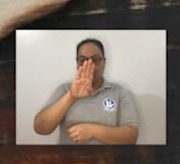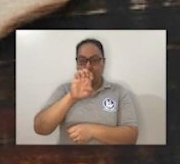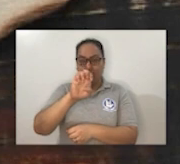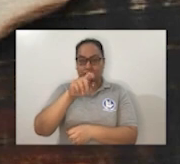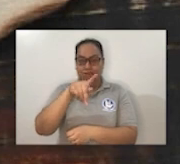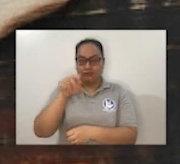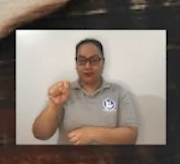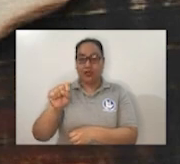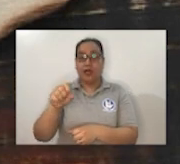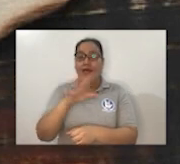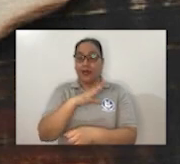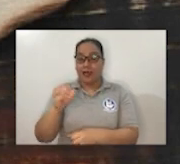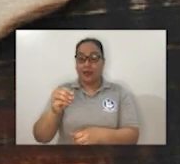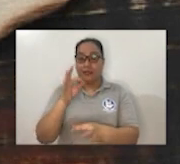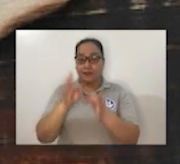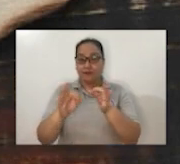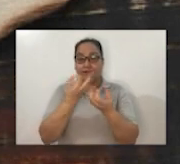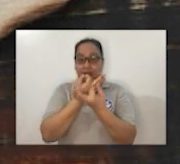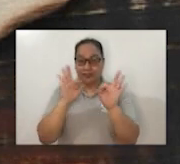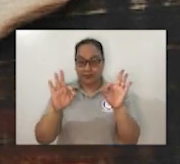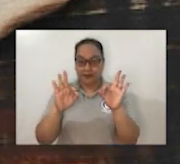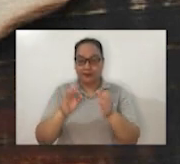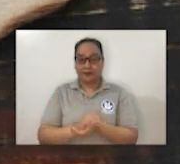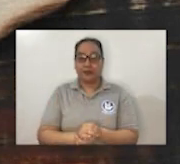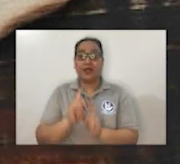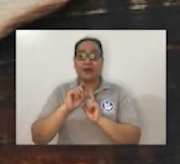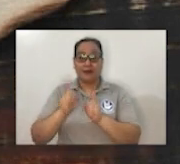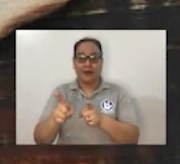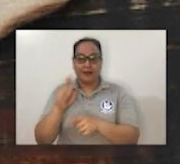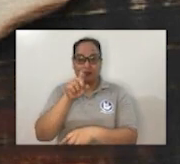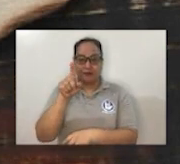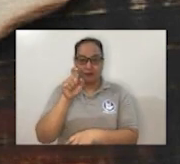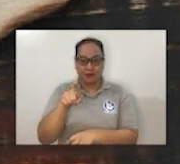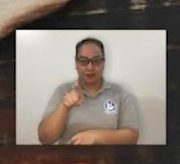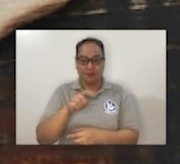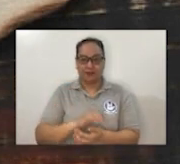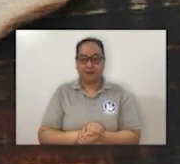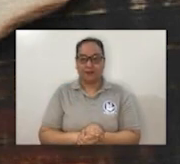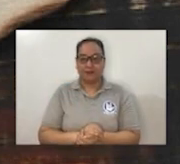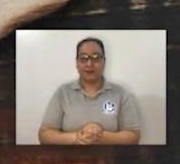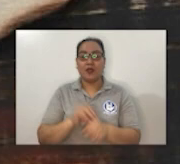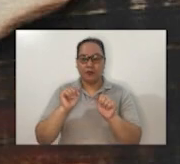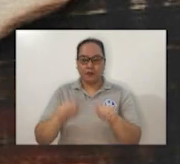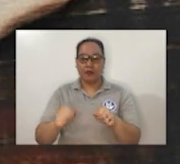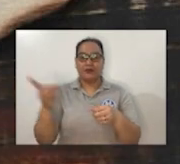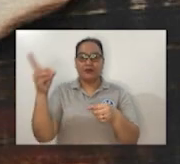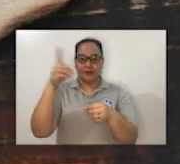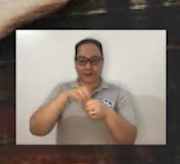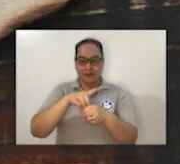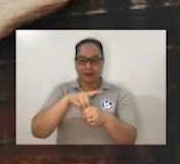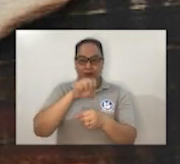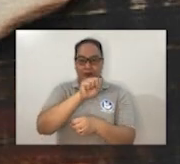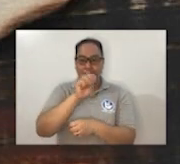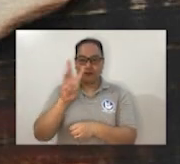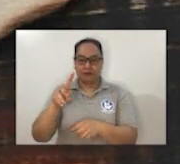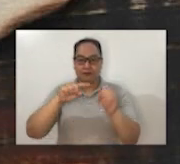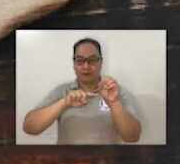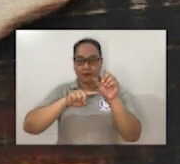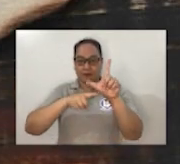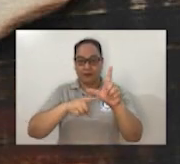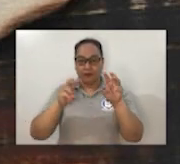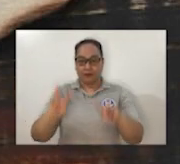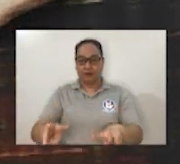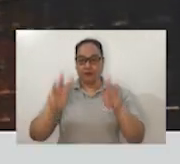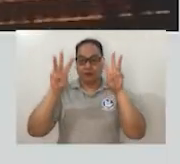ito. I will answer those questions. Pwedeng i-download ang software sa official website